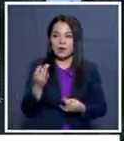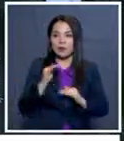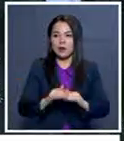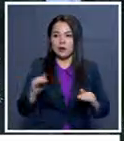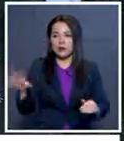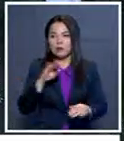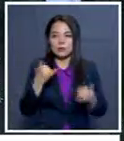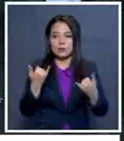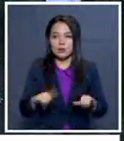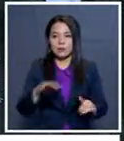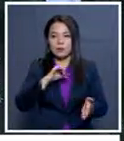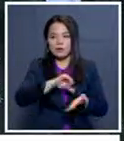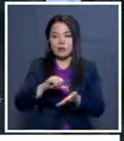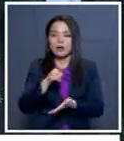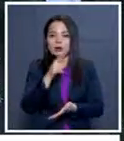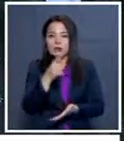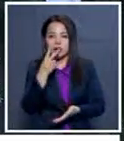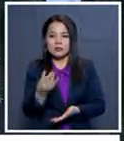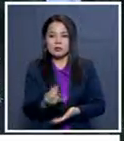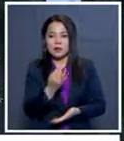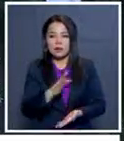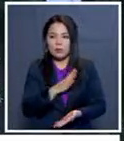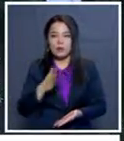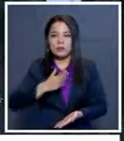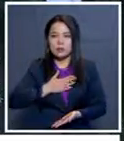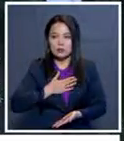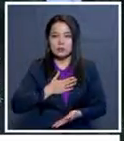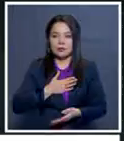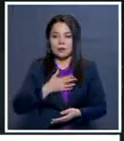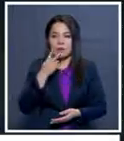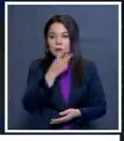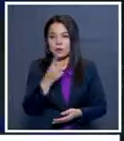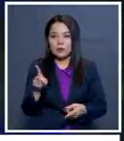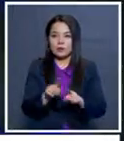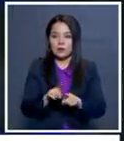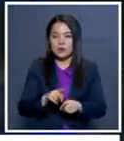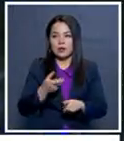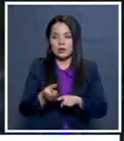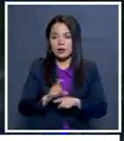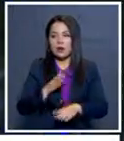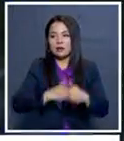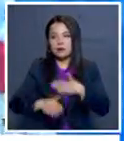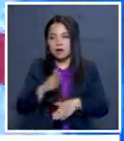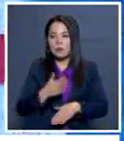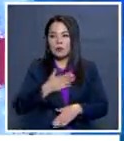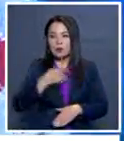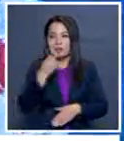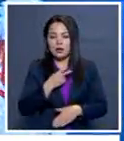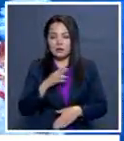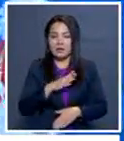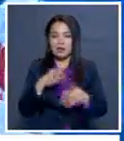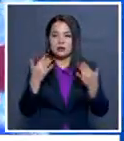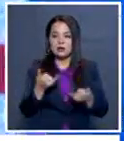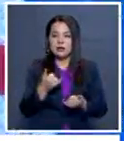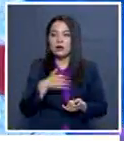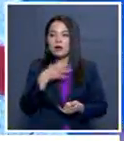балама таңғалып қарады. Сөйтіп мен оларды көрдімді, мен де қуандым, маған қуанғанын қарап. Сөйтіп